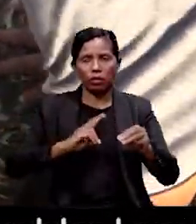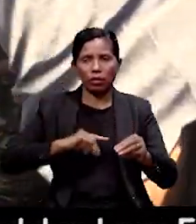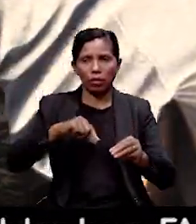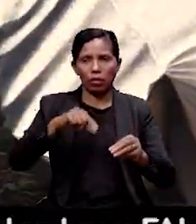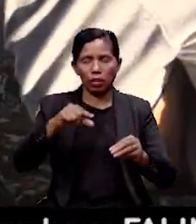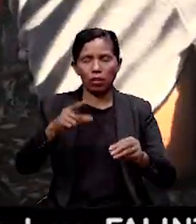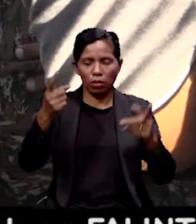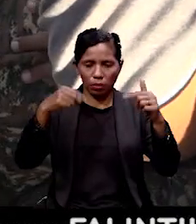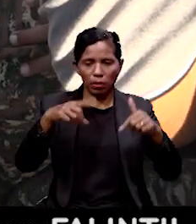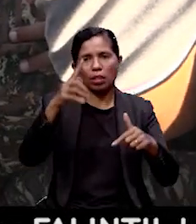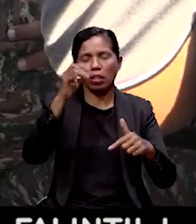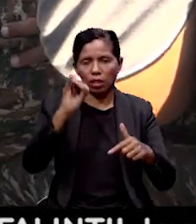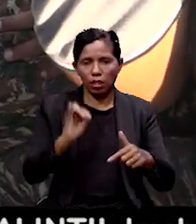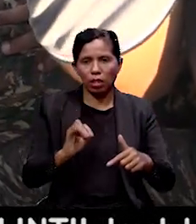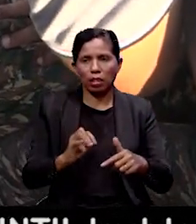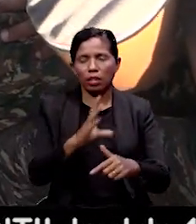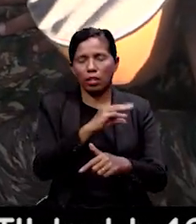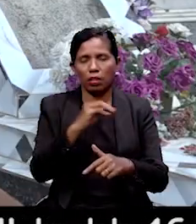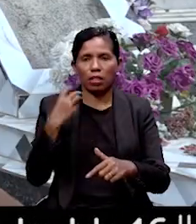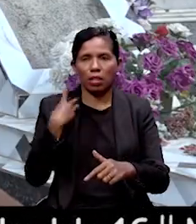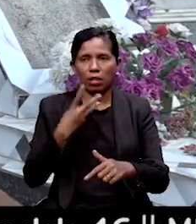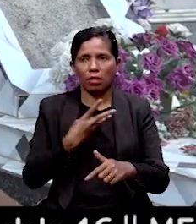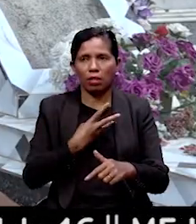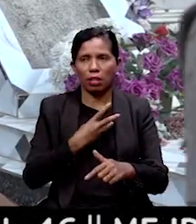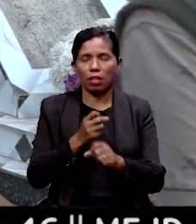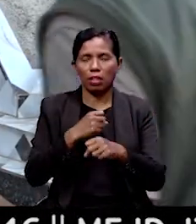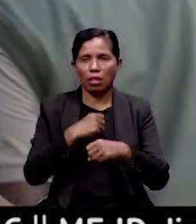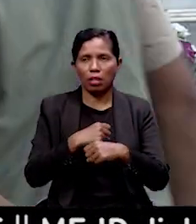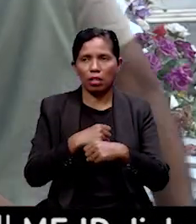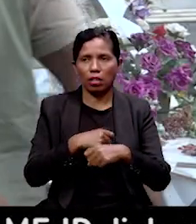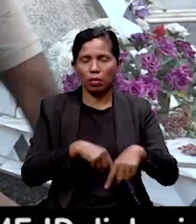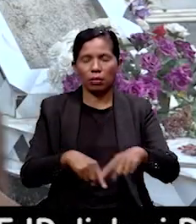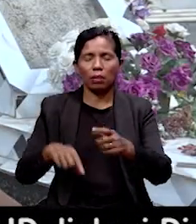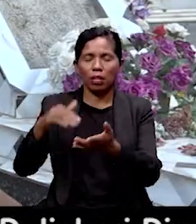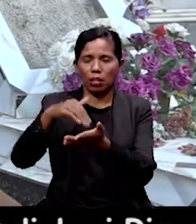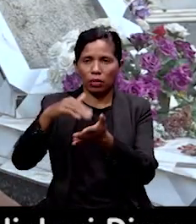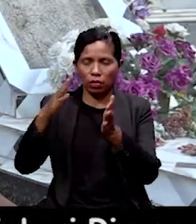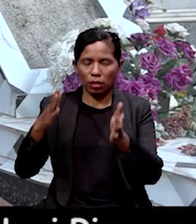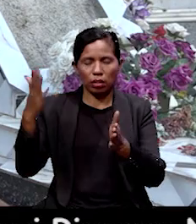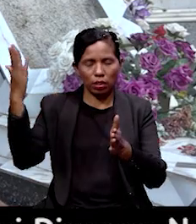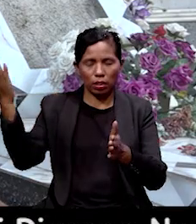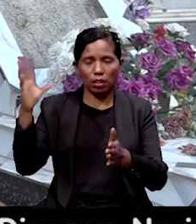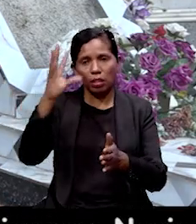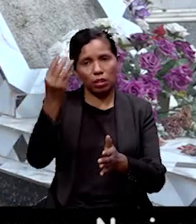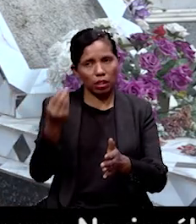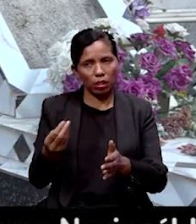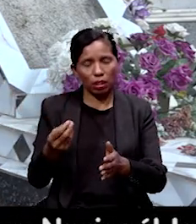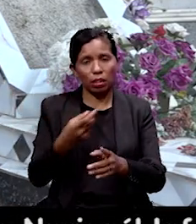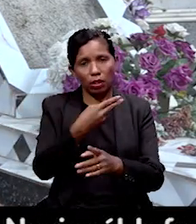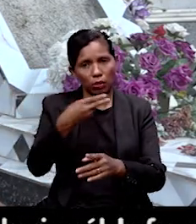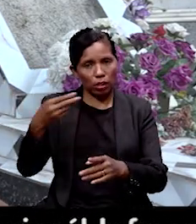ia dili namos ita hodi alarga ba ia istilan sia lebe maka ia Jakarta basicamente li osi